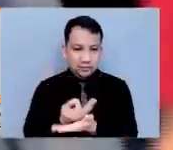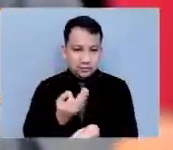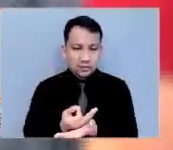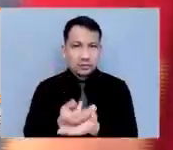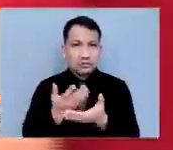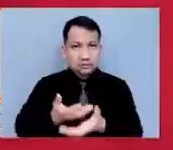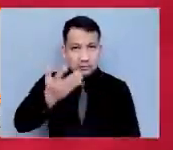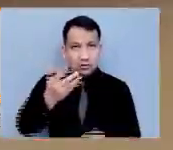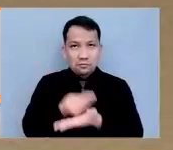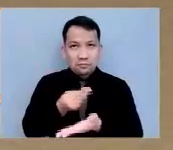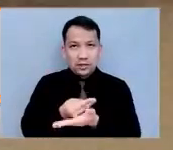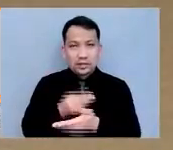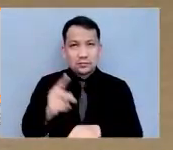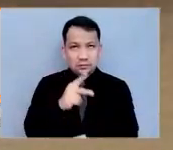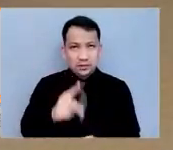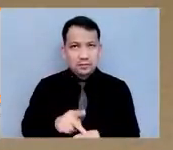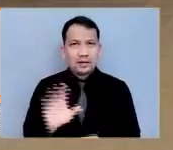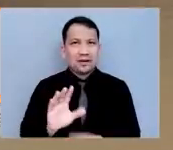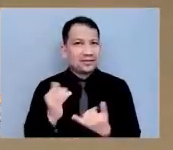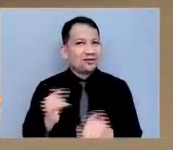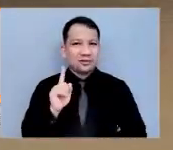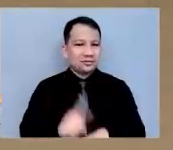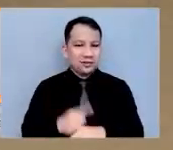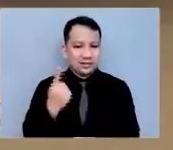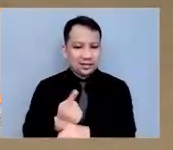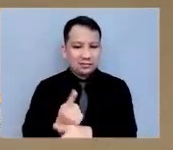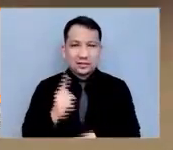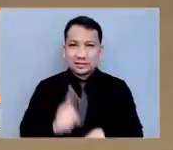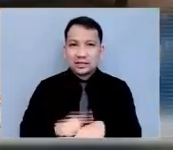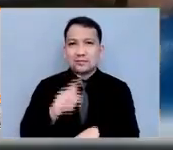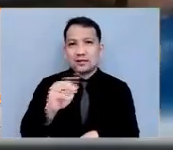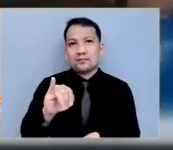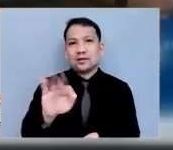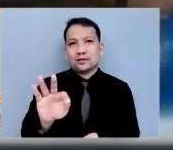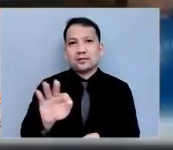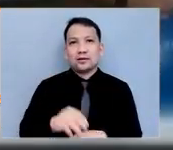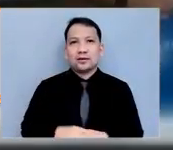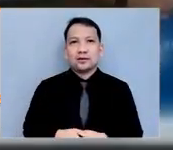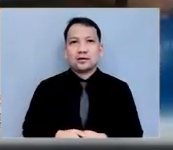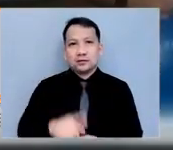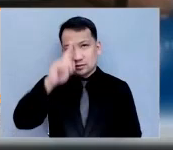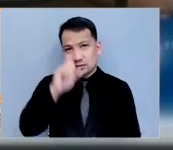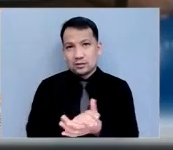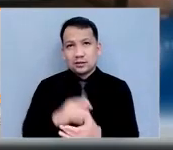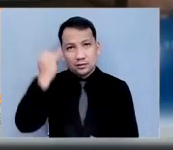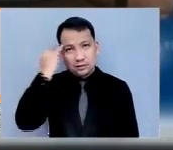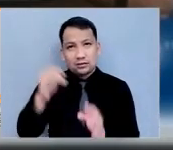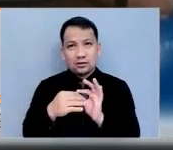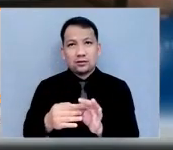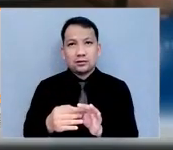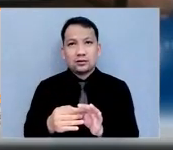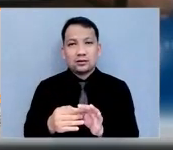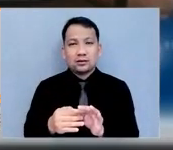bayan. Pero tingin niya, hindi pa ngayon ang tamang panahon para sa Maharlika Fund. My belief is that the idea of a sovereign